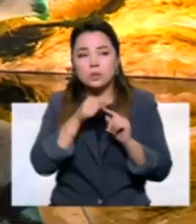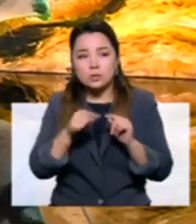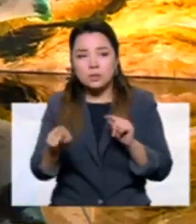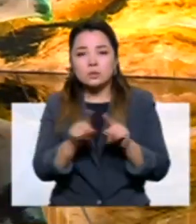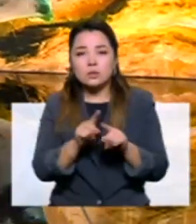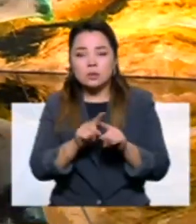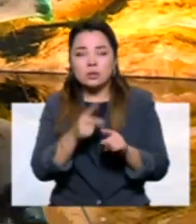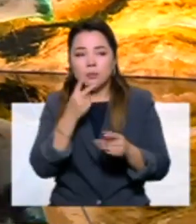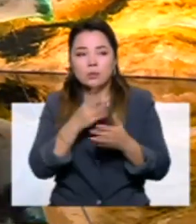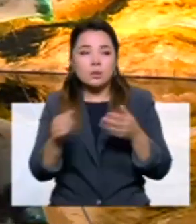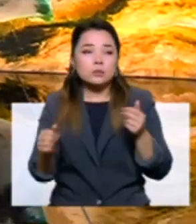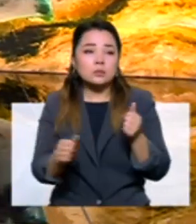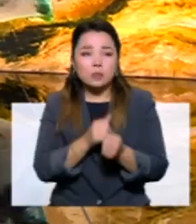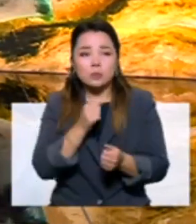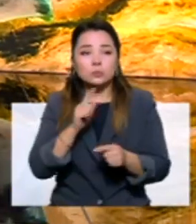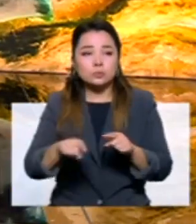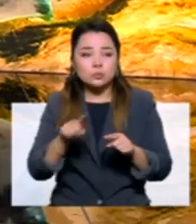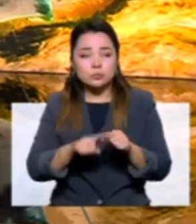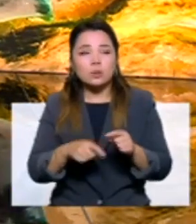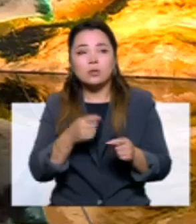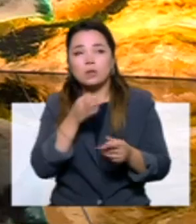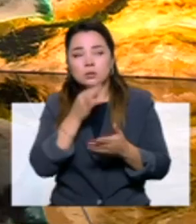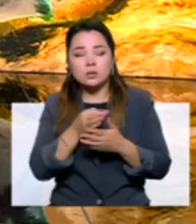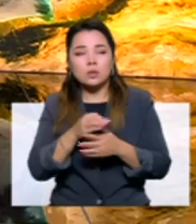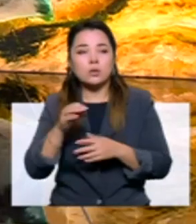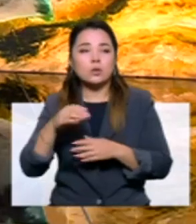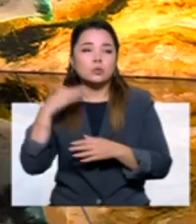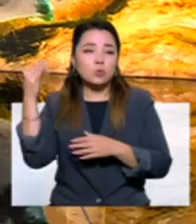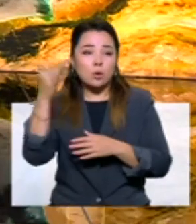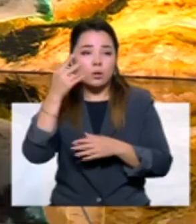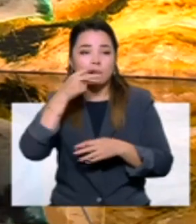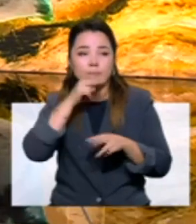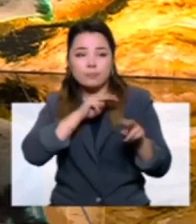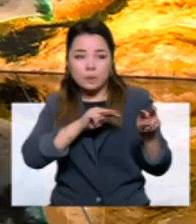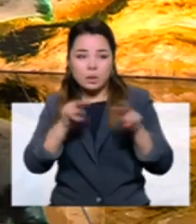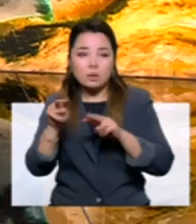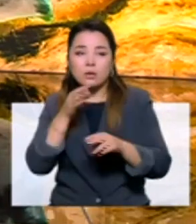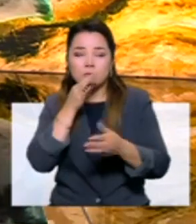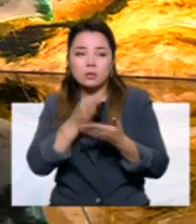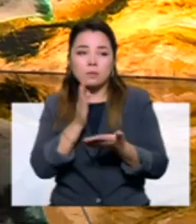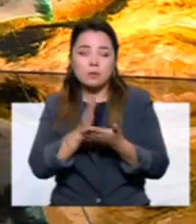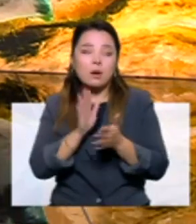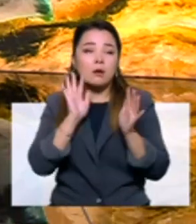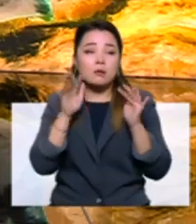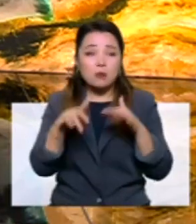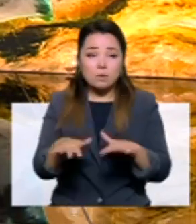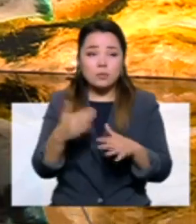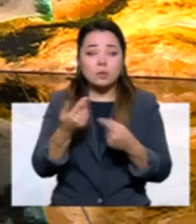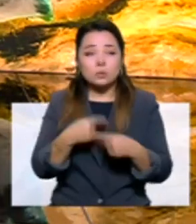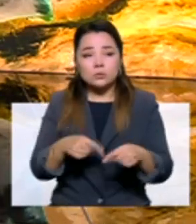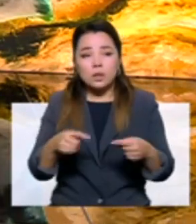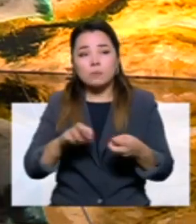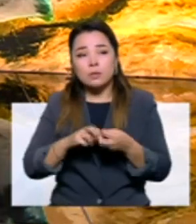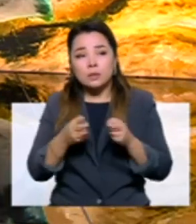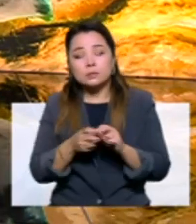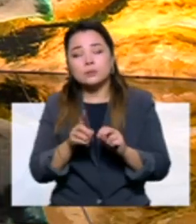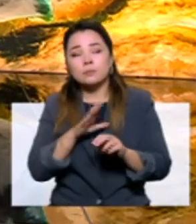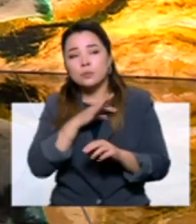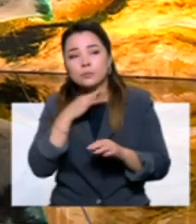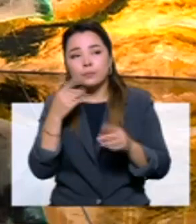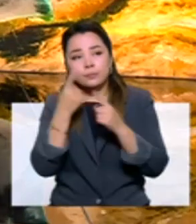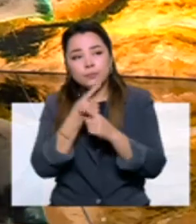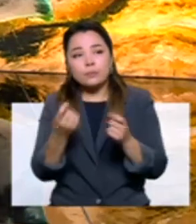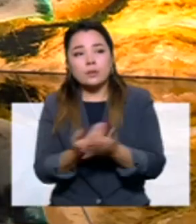қар теңіздің су алып бара жатқанын жоғарыдан бақылап қана қарап отырғандаймыз. Каспийде өзге мәселеде талай ақпарат